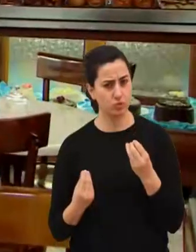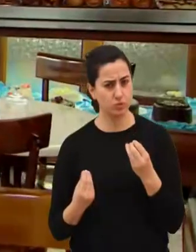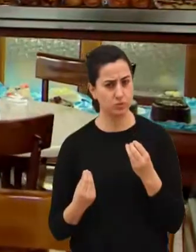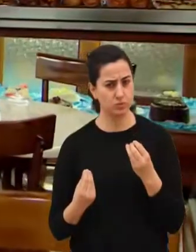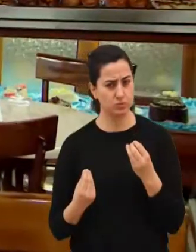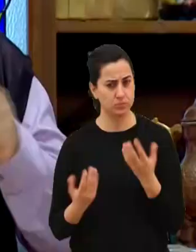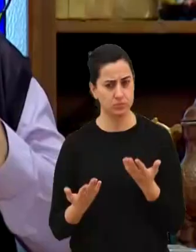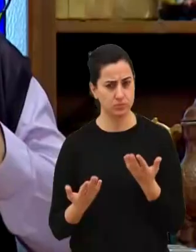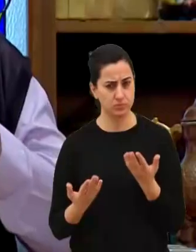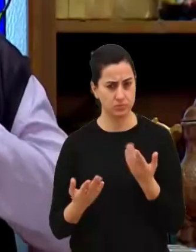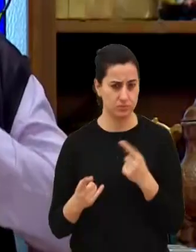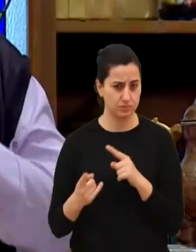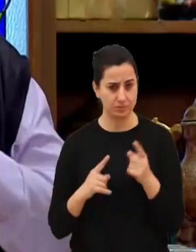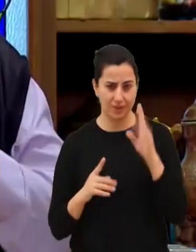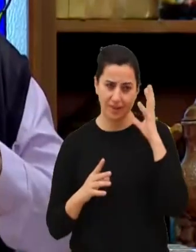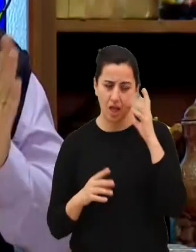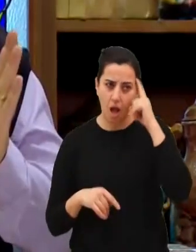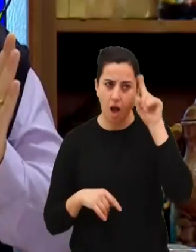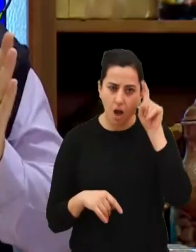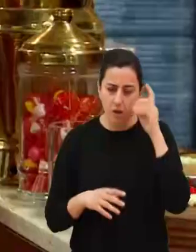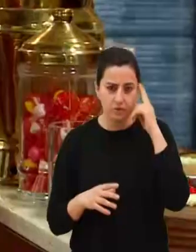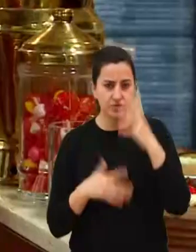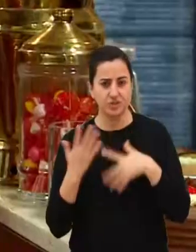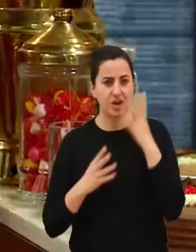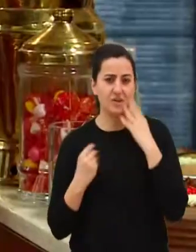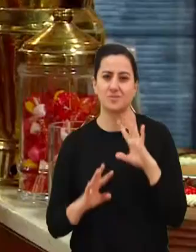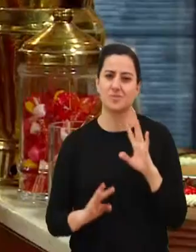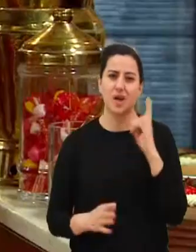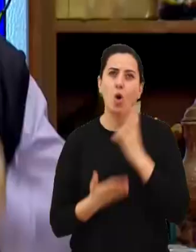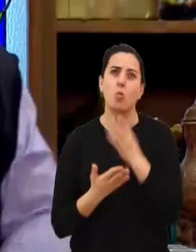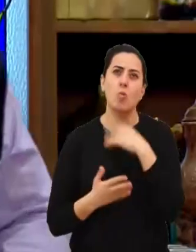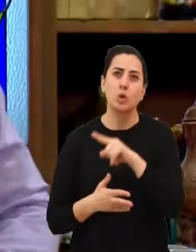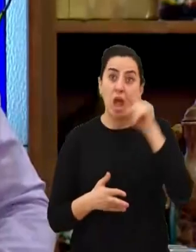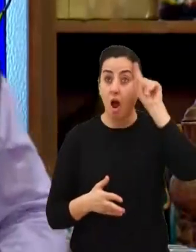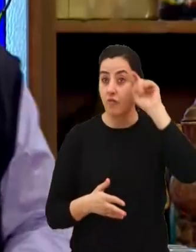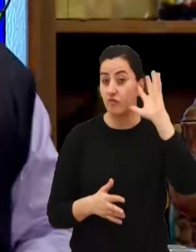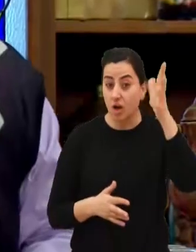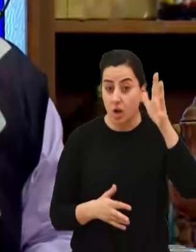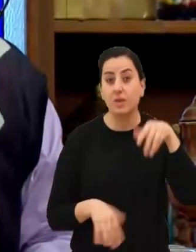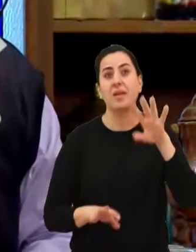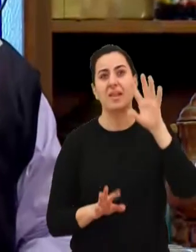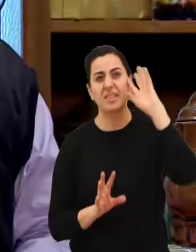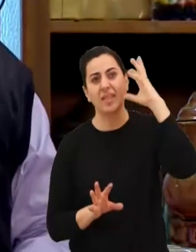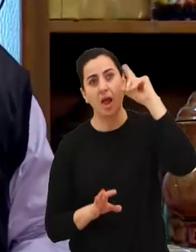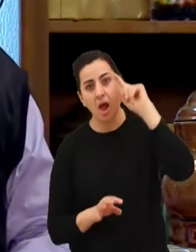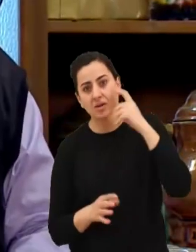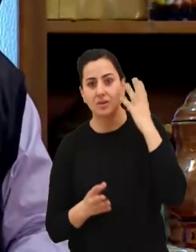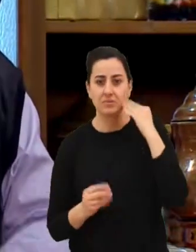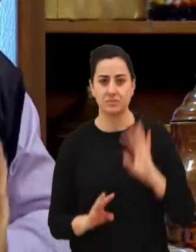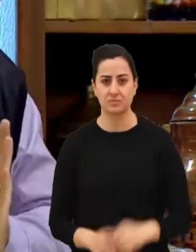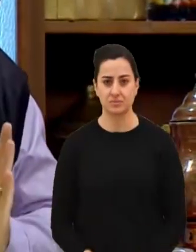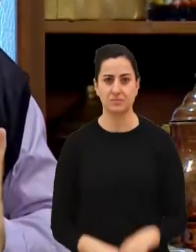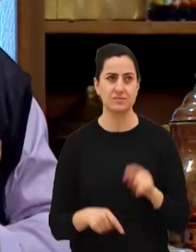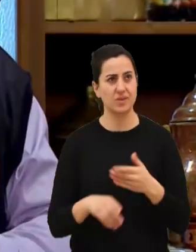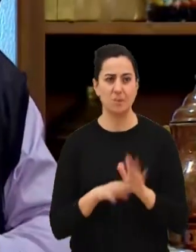Akıllı. Ya da o zor deli akıllarda. Aa da karar veremedi vallahi. İlahi baba ya.